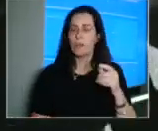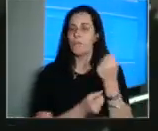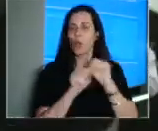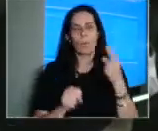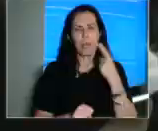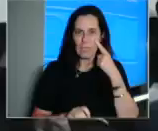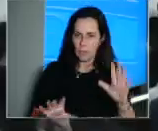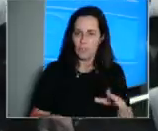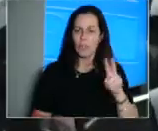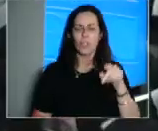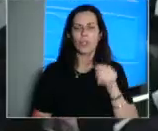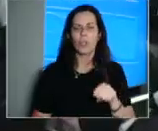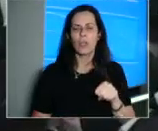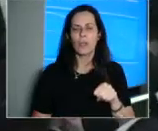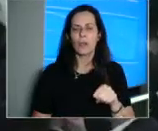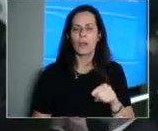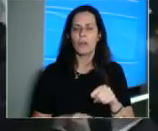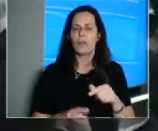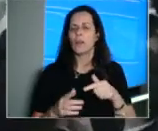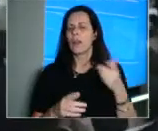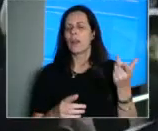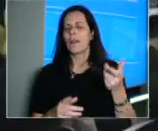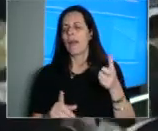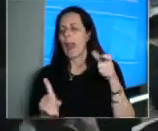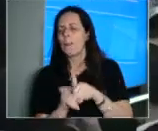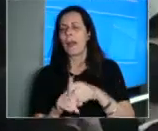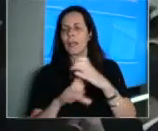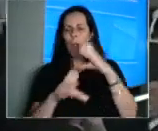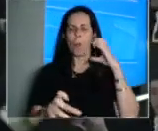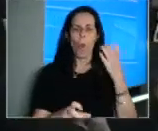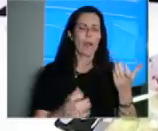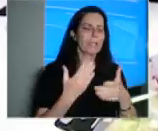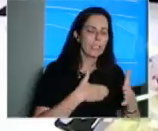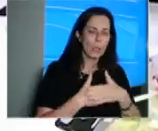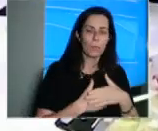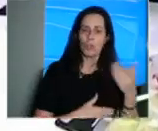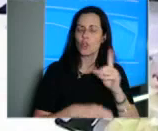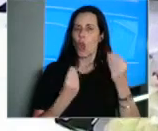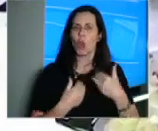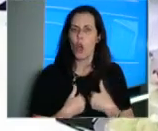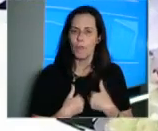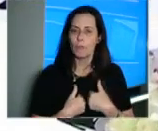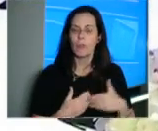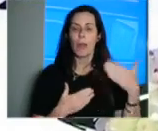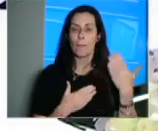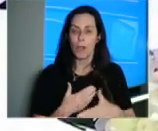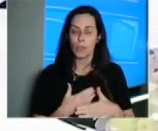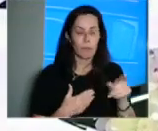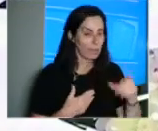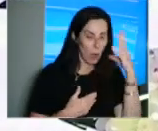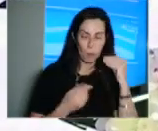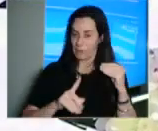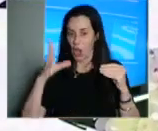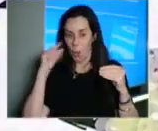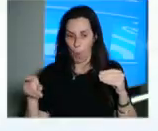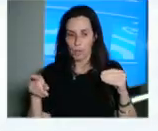החילוני אומר, תקשיב, יש כאן הגבלות שכמו תחבורה ציבורית ושמעת, הזכרת הניסורים, שהוא לא טוב לו עם זה. בסוף, אם אף אחד לא מרוצה